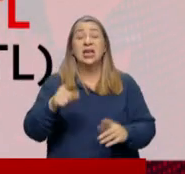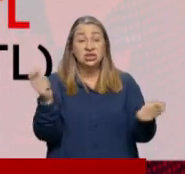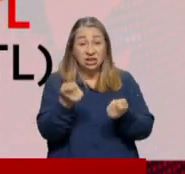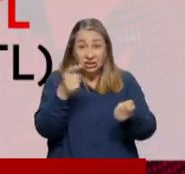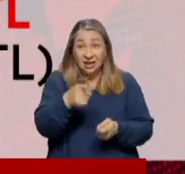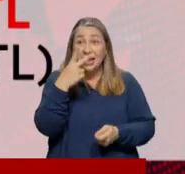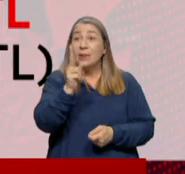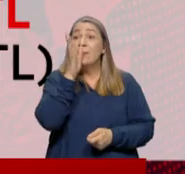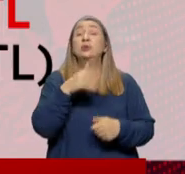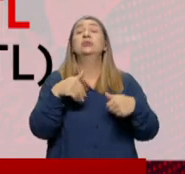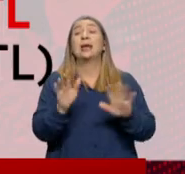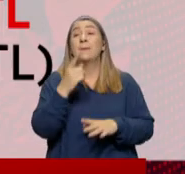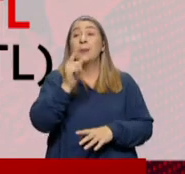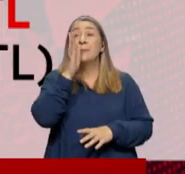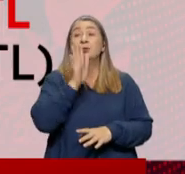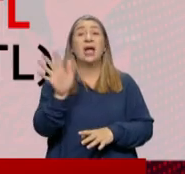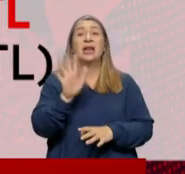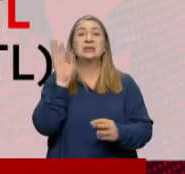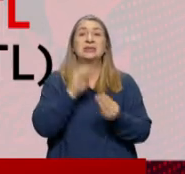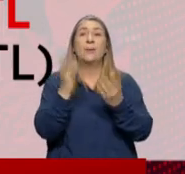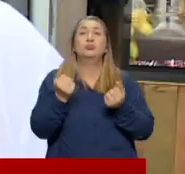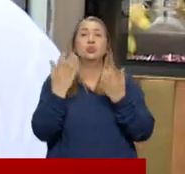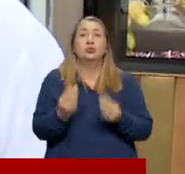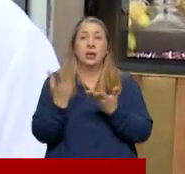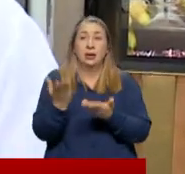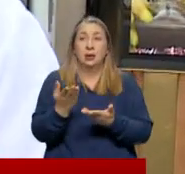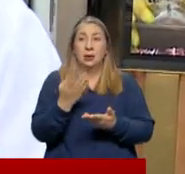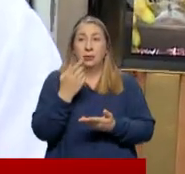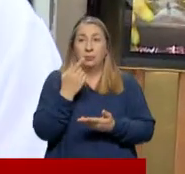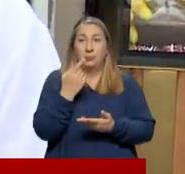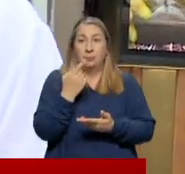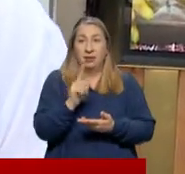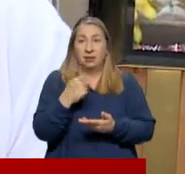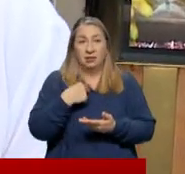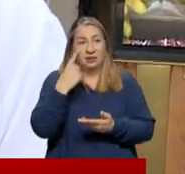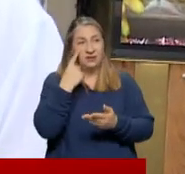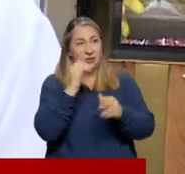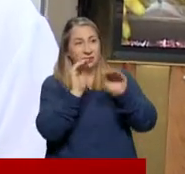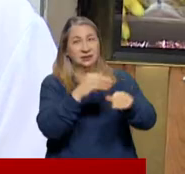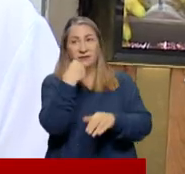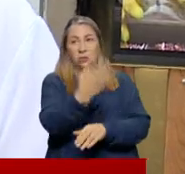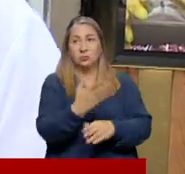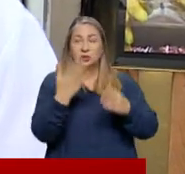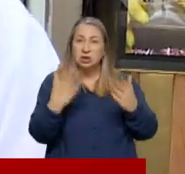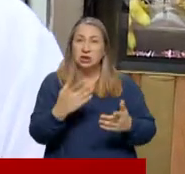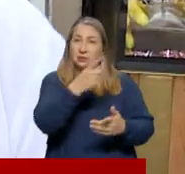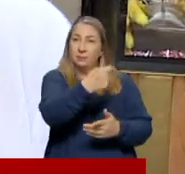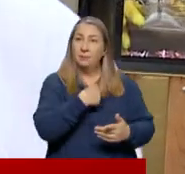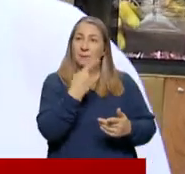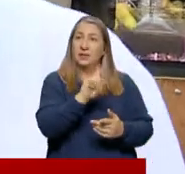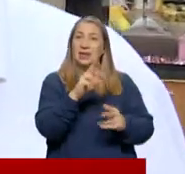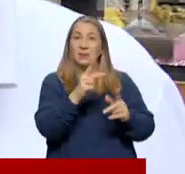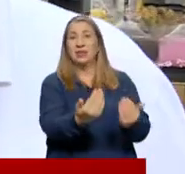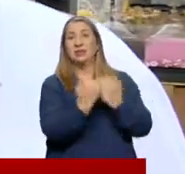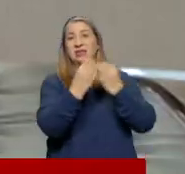çalışan 2500 lira değil bin 550 lira zam almış olacak binlere kadar ben devlete katkıda bulunuyorum Keşke Devletimiz de